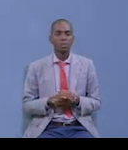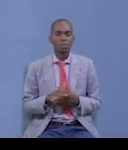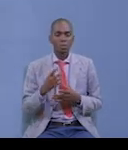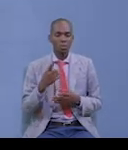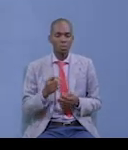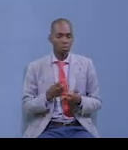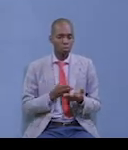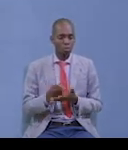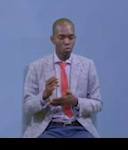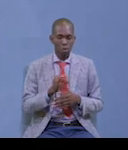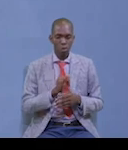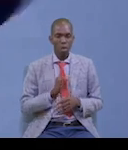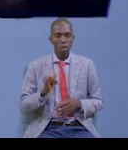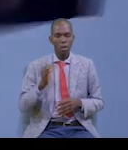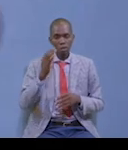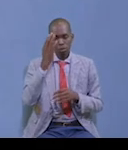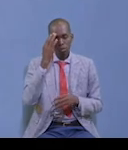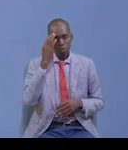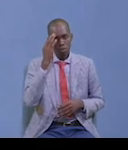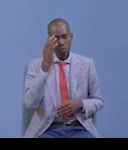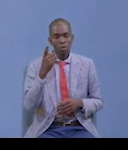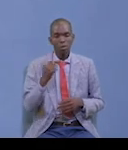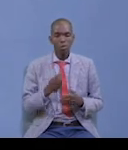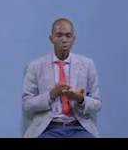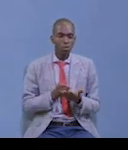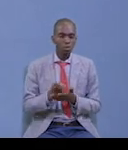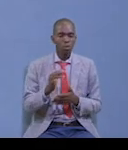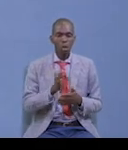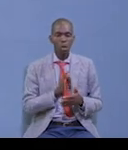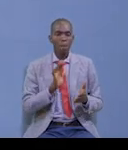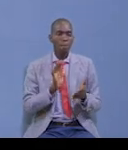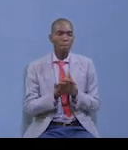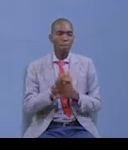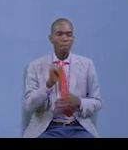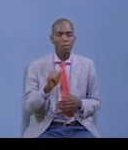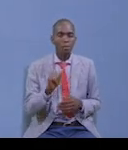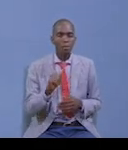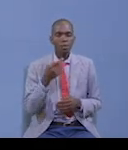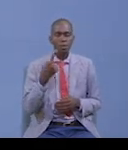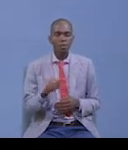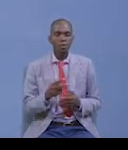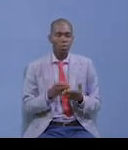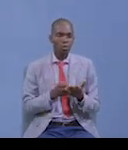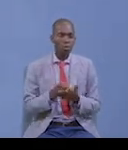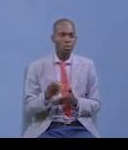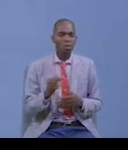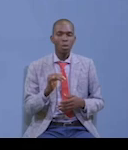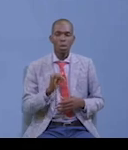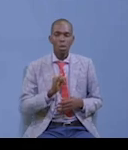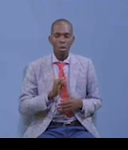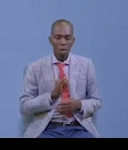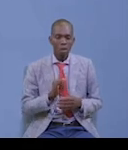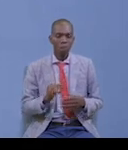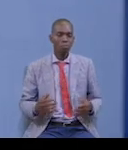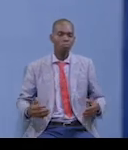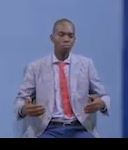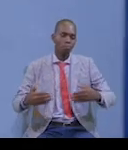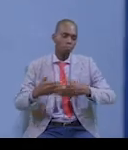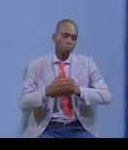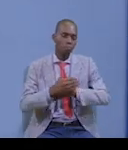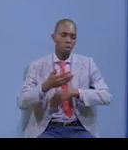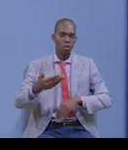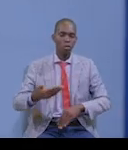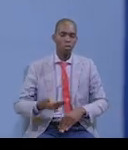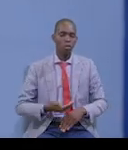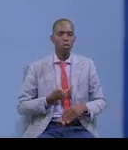I receive. నేను స్వీకరించిన సత్యం. The truth I believe. నేను నమ్మిన సత్యం. The truth I embrace. నేను